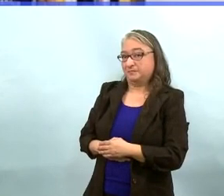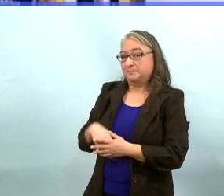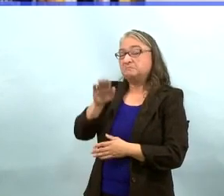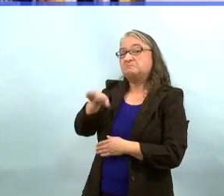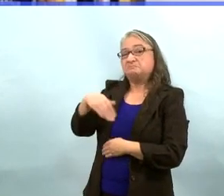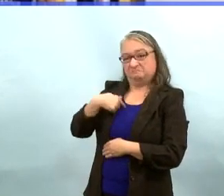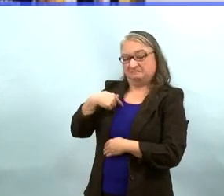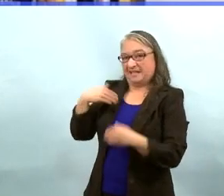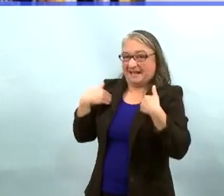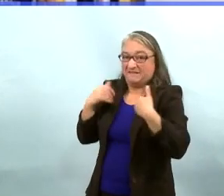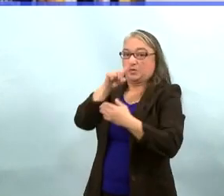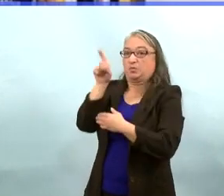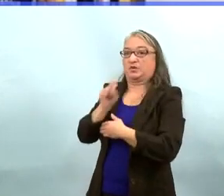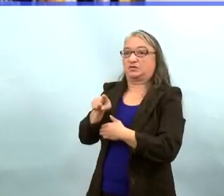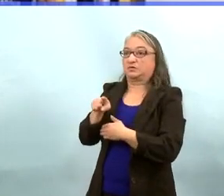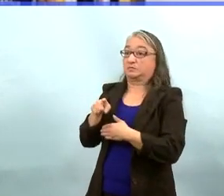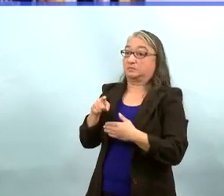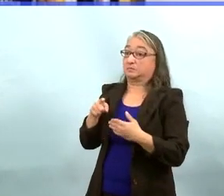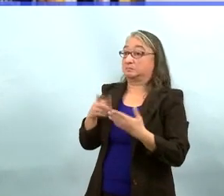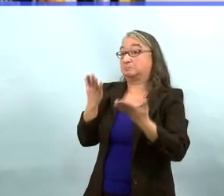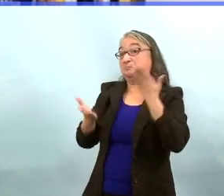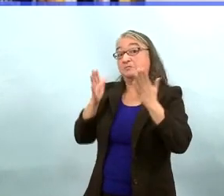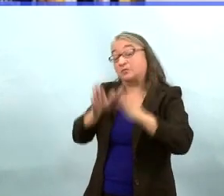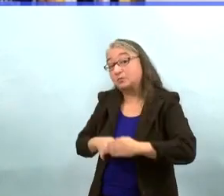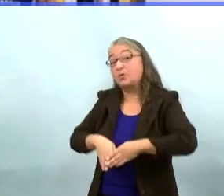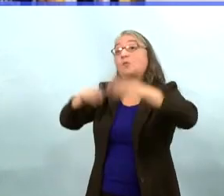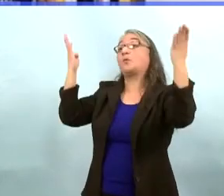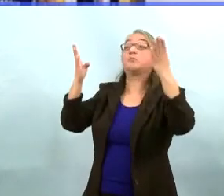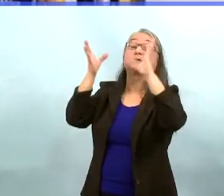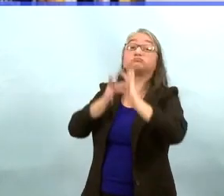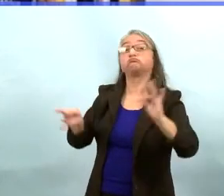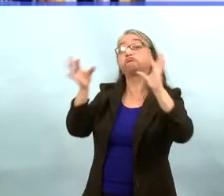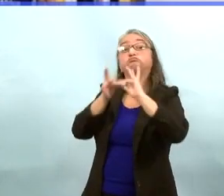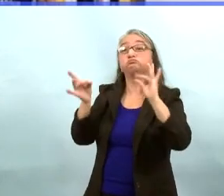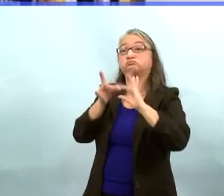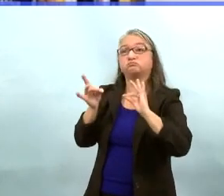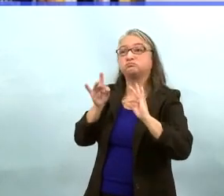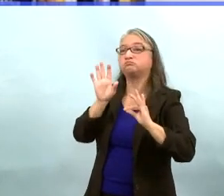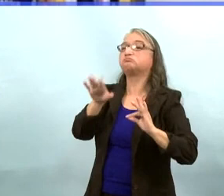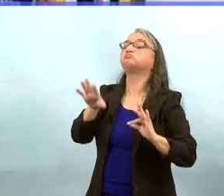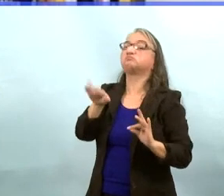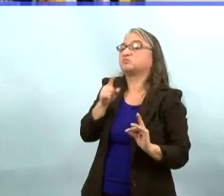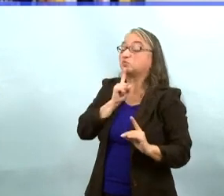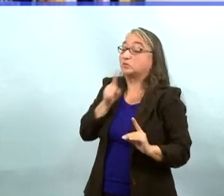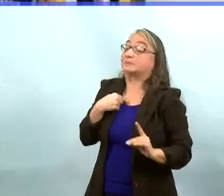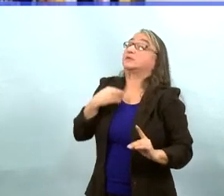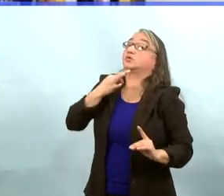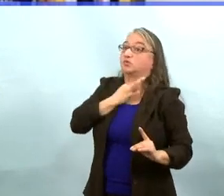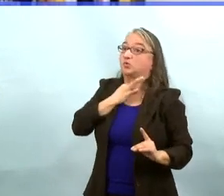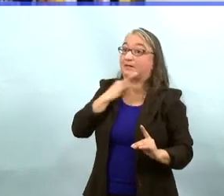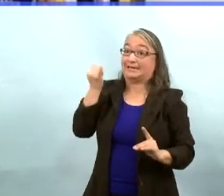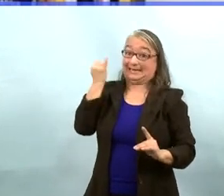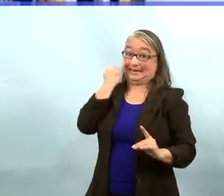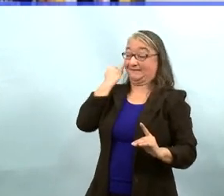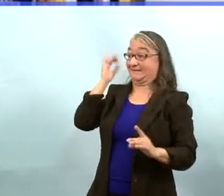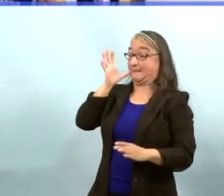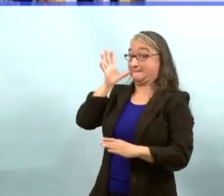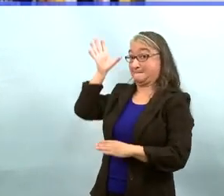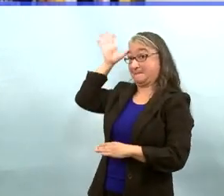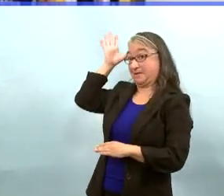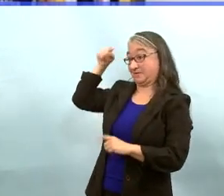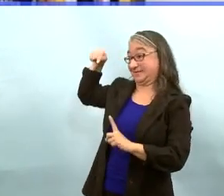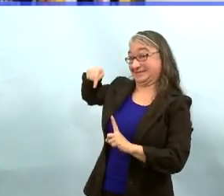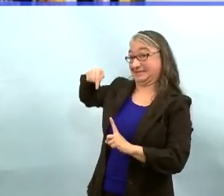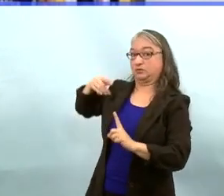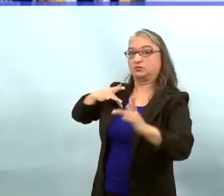Je sais que vous en avez parlé dans votre commentaire préliminaire, mais je vais y revenir. Les parents qui sont